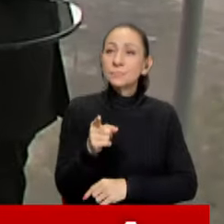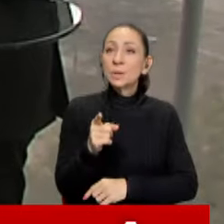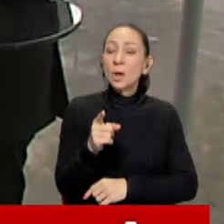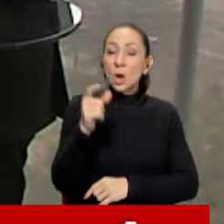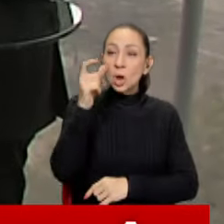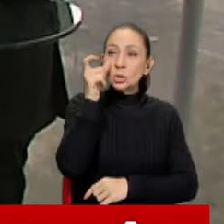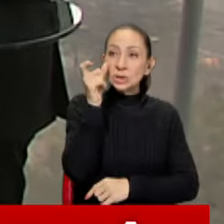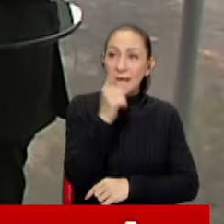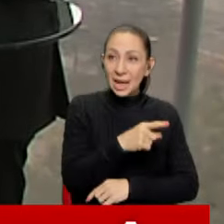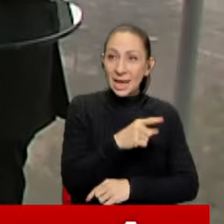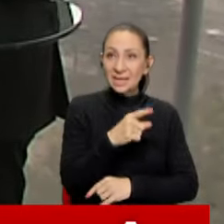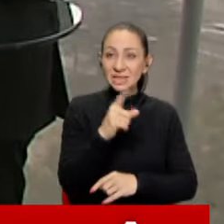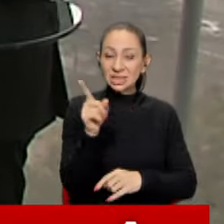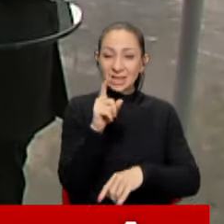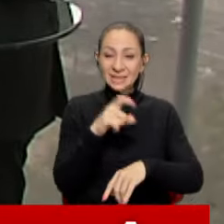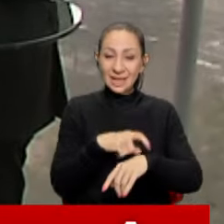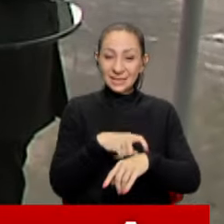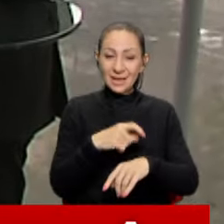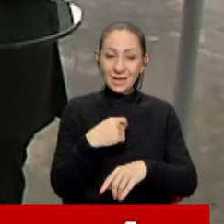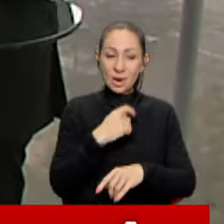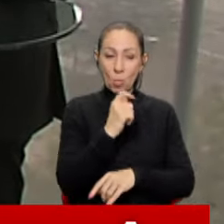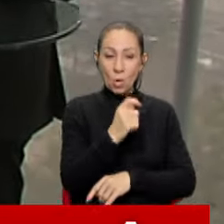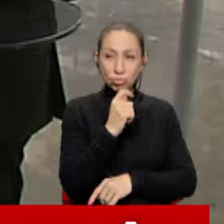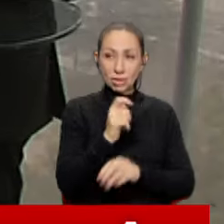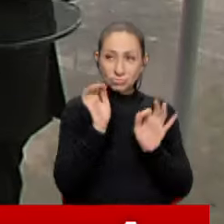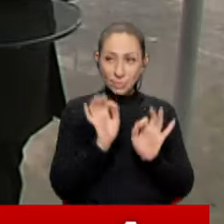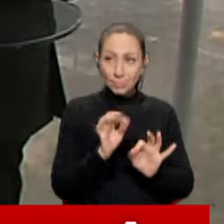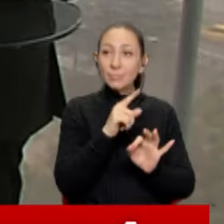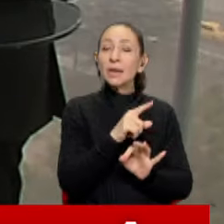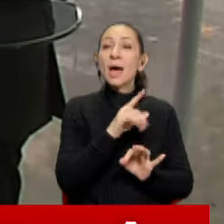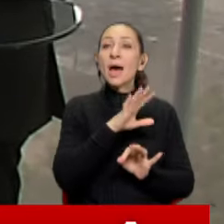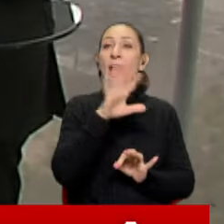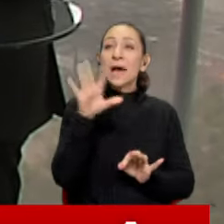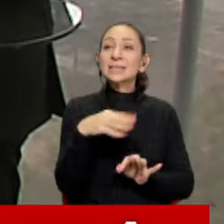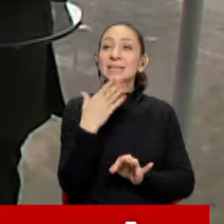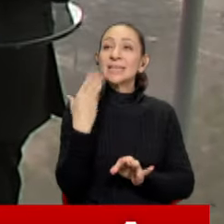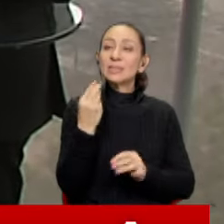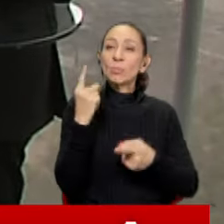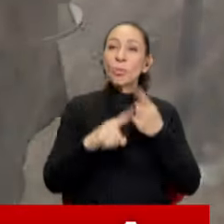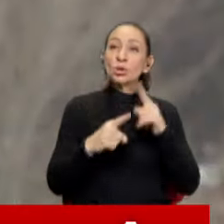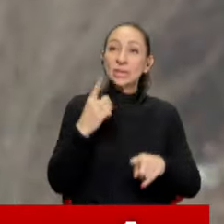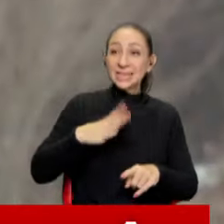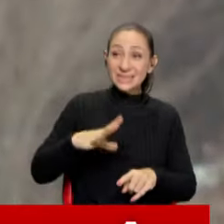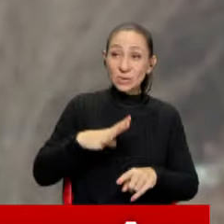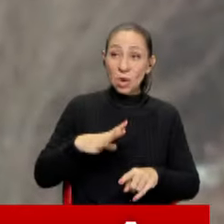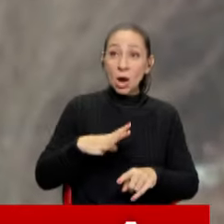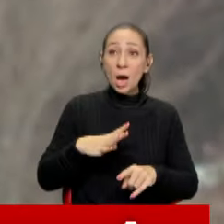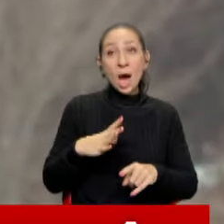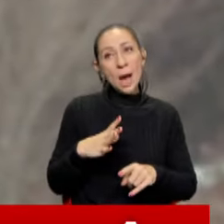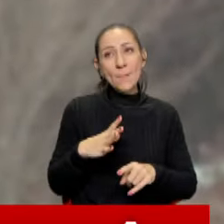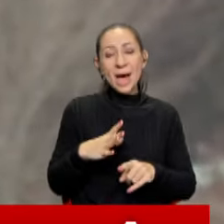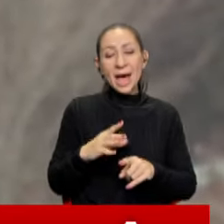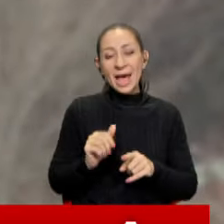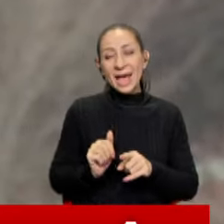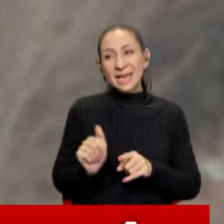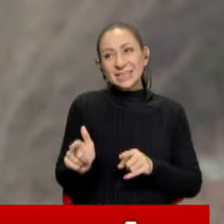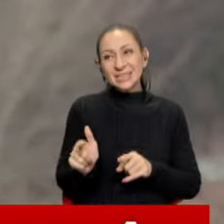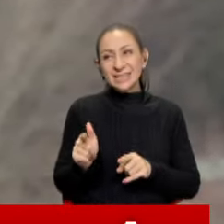Özgür Özel'le Çalar Saat'te yayın yaptığımızda herkes genç siyasetçi istiyor ama yan ilçede